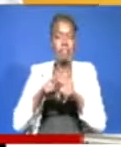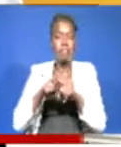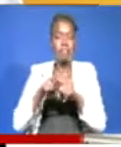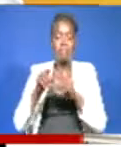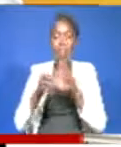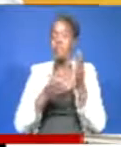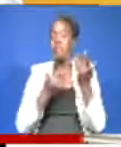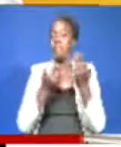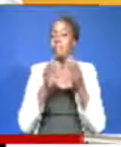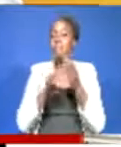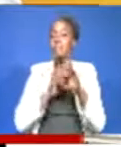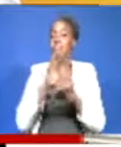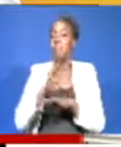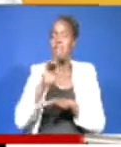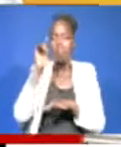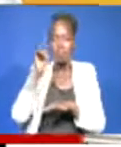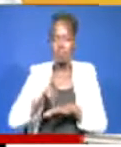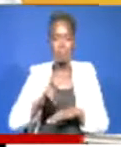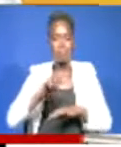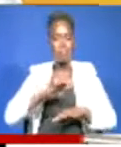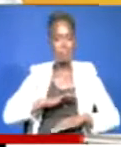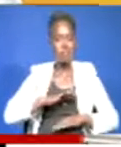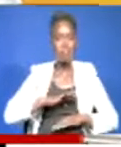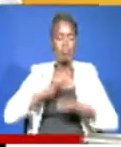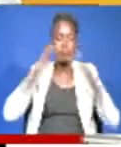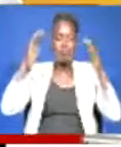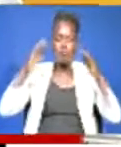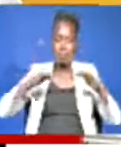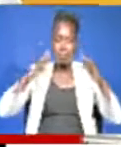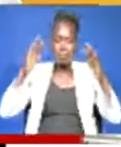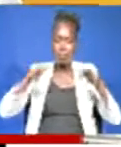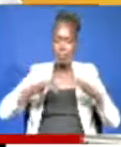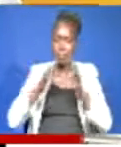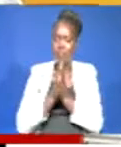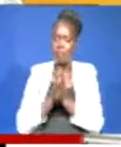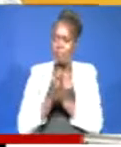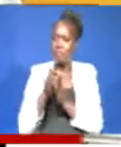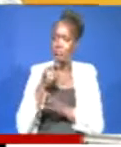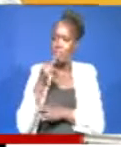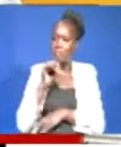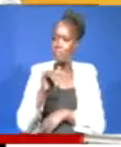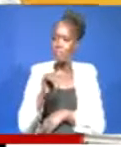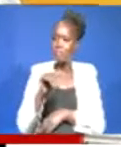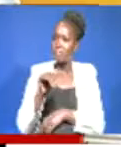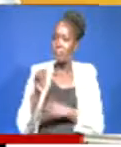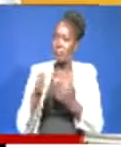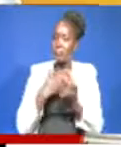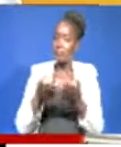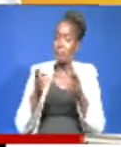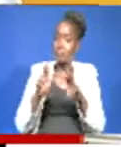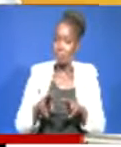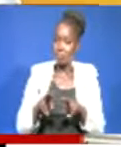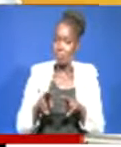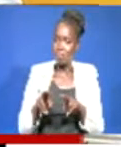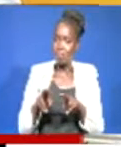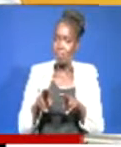kwamba haingekuwa na mvua ya kutosha. Na kwa kusema kwamba yale ambayo yamefanyika, niseme kwamba